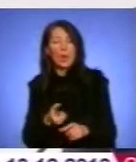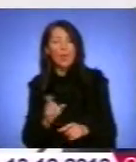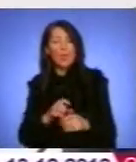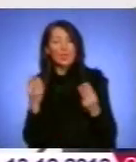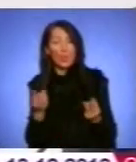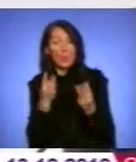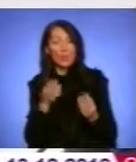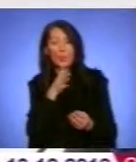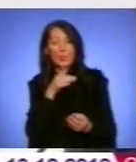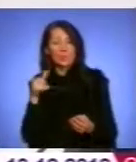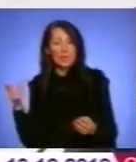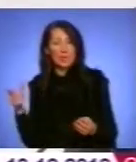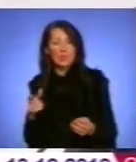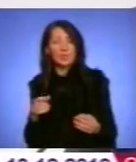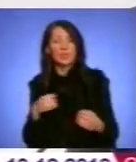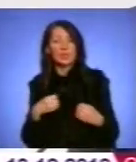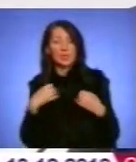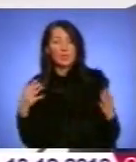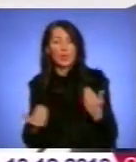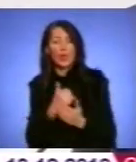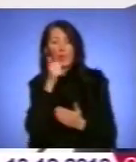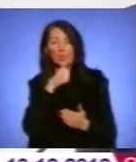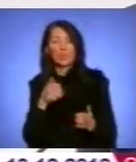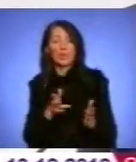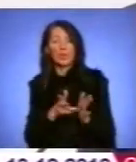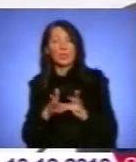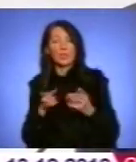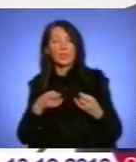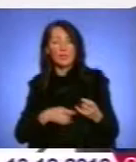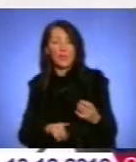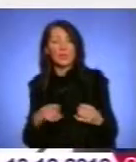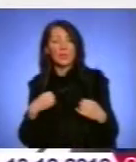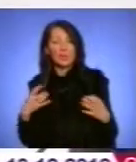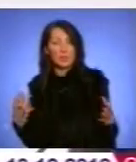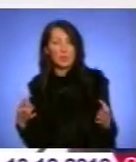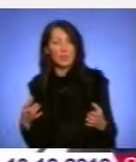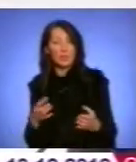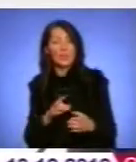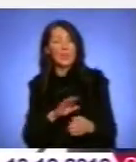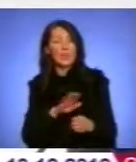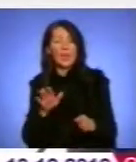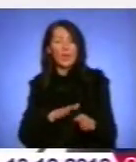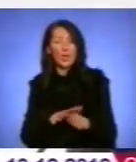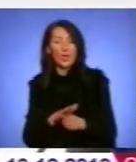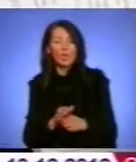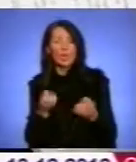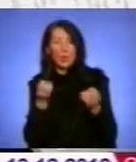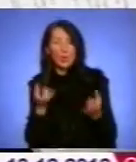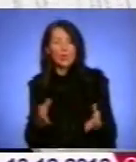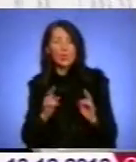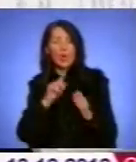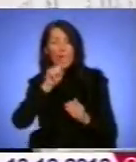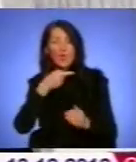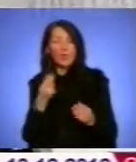великодніх свят. Основною причиною виникнення пожеж є людський фактор, а саме нехтування елементарних вимог пожежної безпеки.